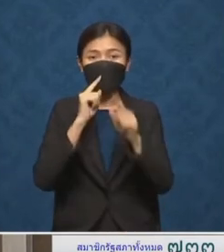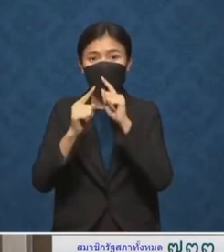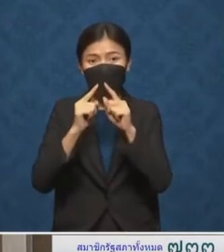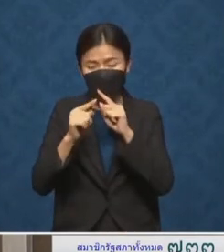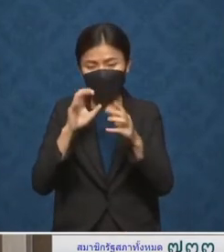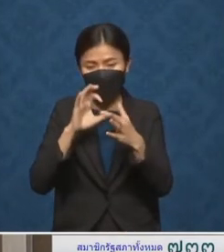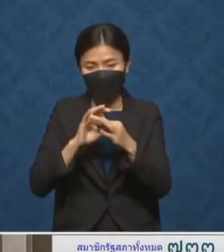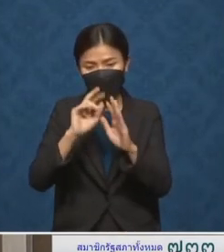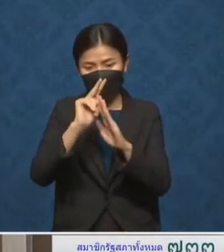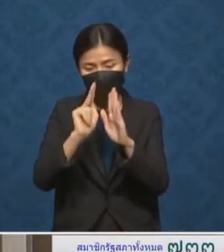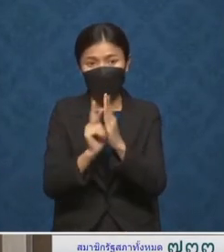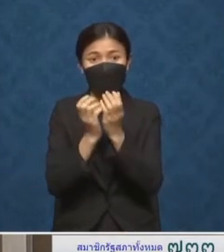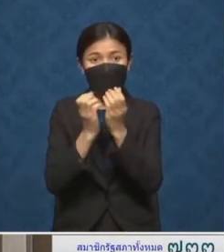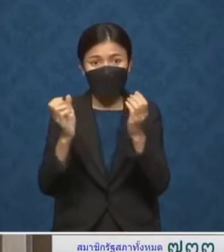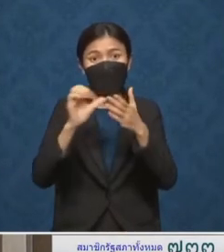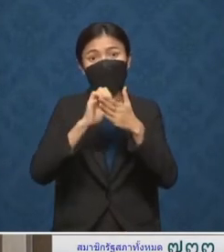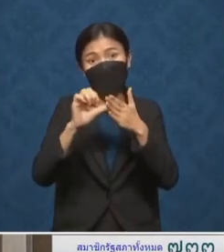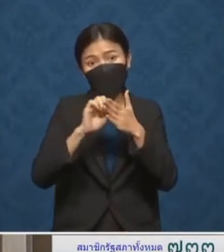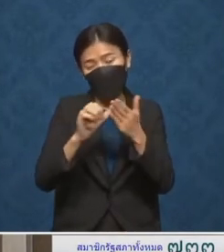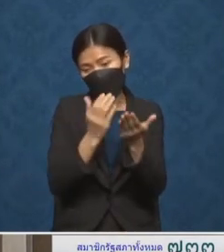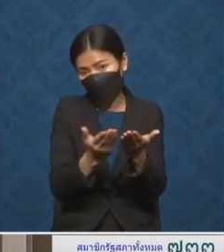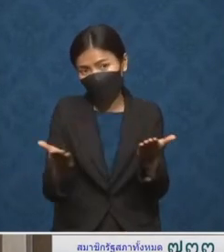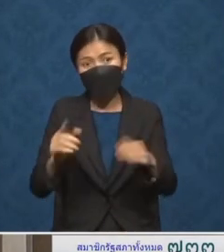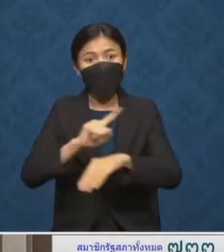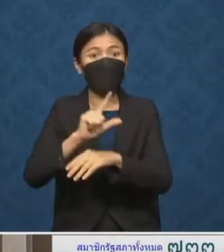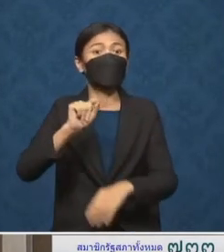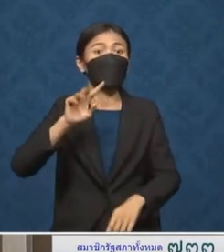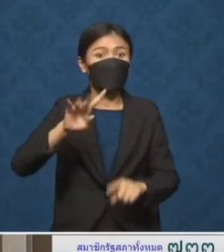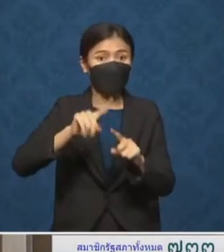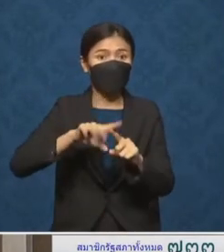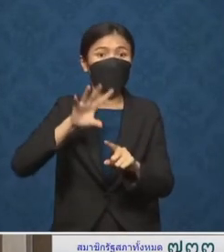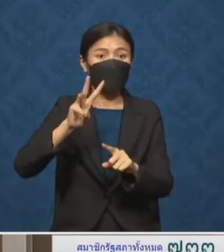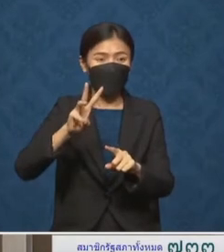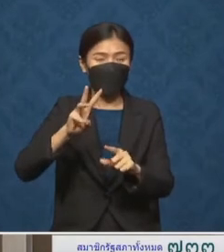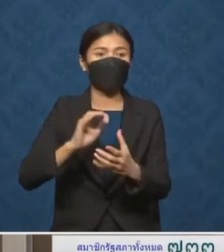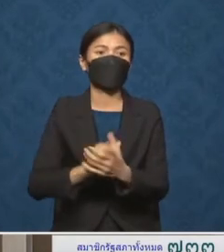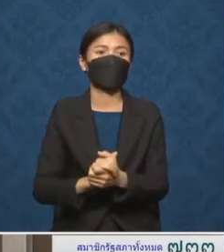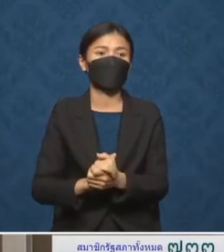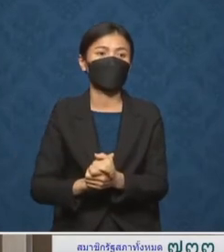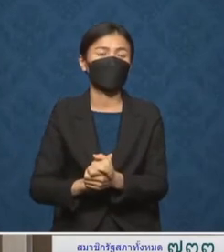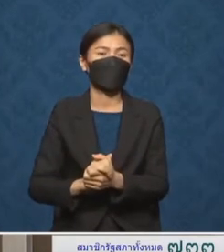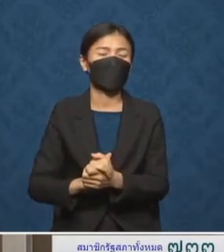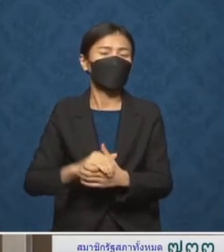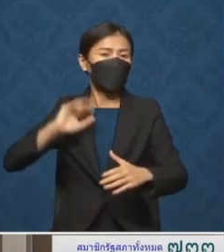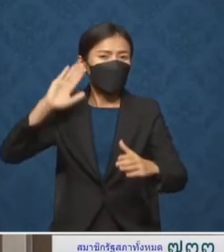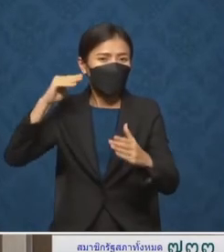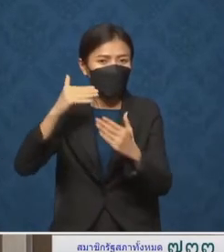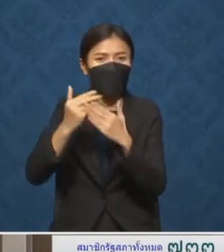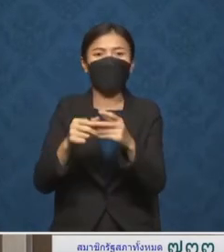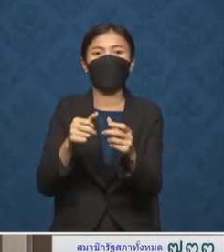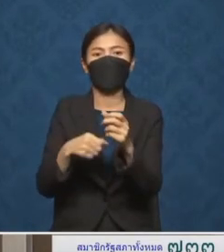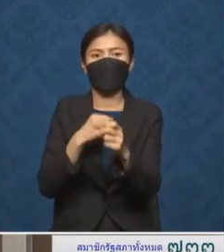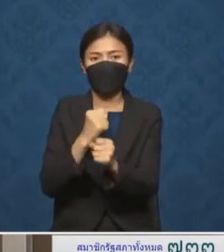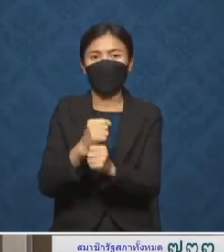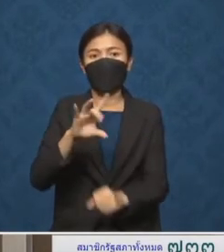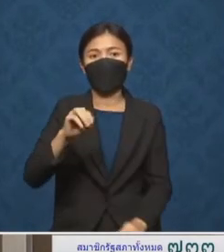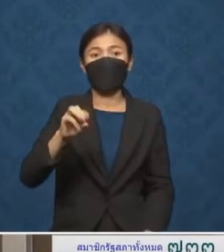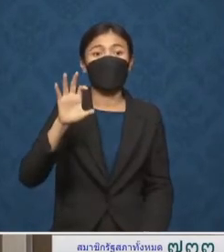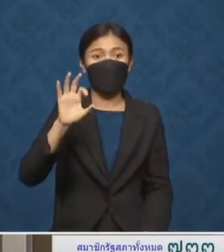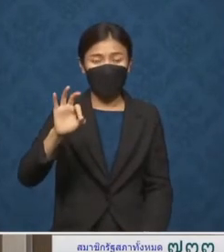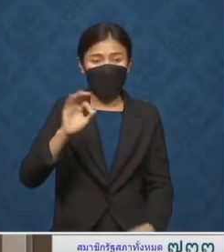ในวันที่ 24มิถุนายนซึ่งเป็นวันครบรอบ 89ปีการเปลี่ยนแปลงการปกครอง